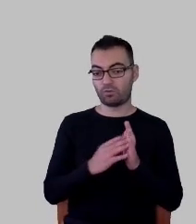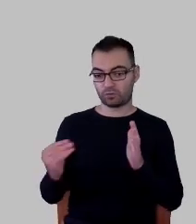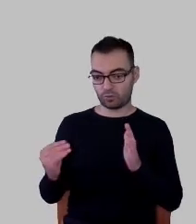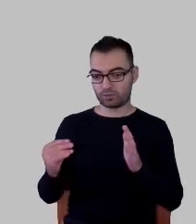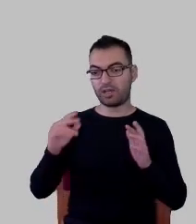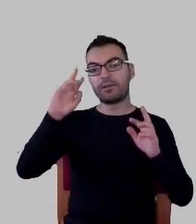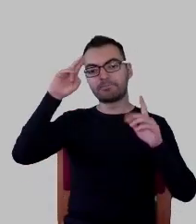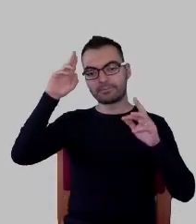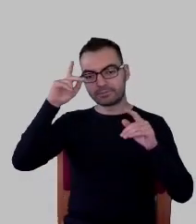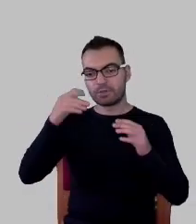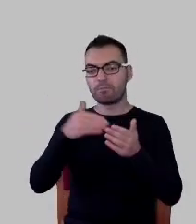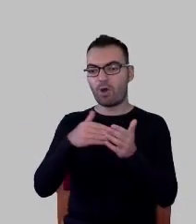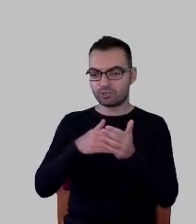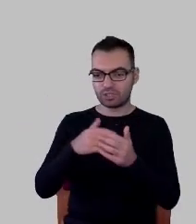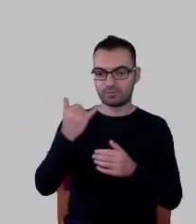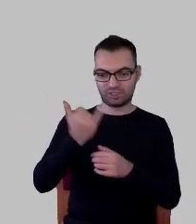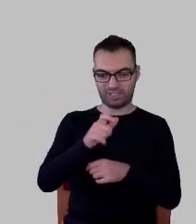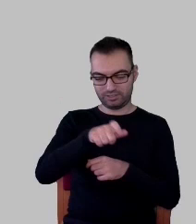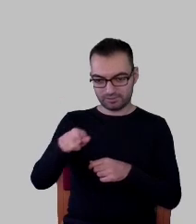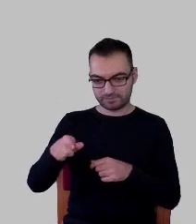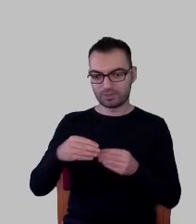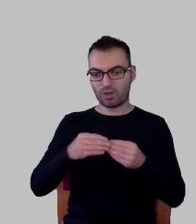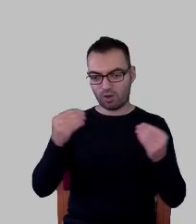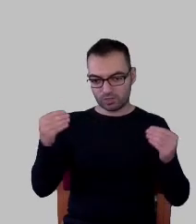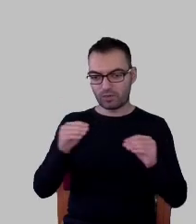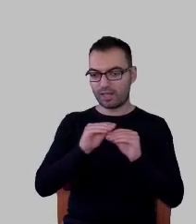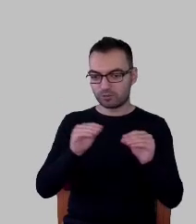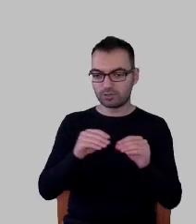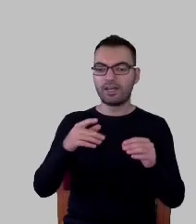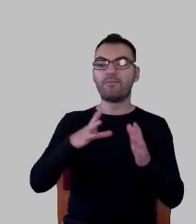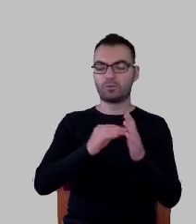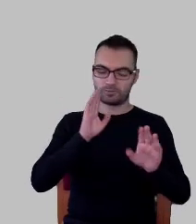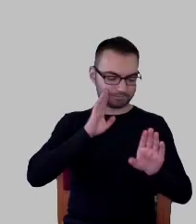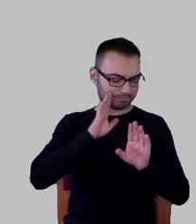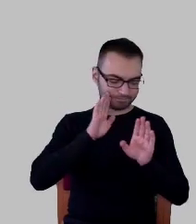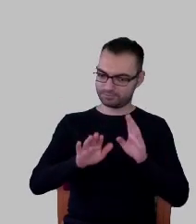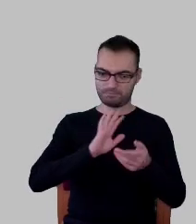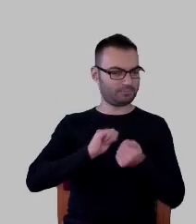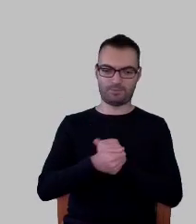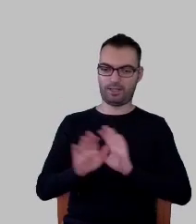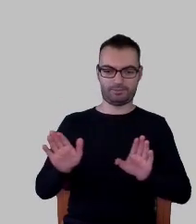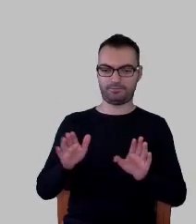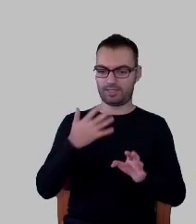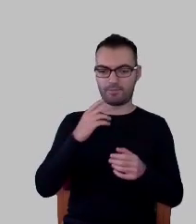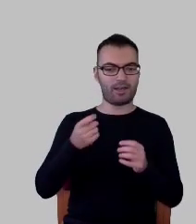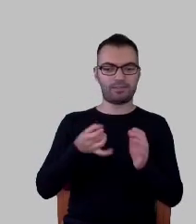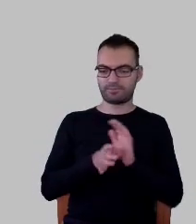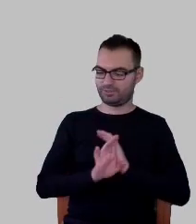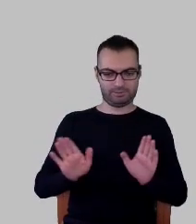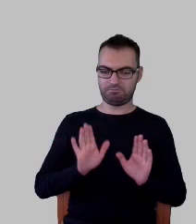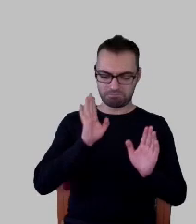potrzeby rozwojowe i edukacyjne dziecka, pozostaje taki sam. Tutaj nie zostały dokonane żadne